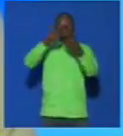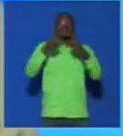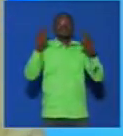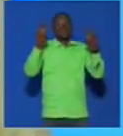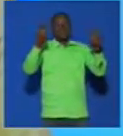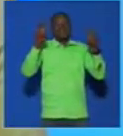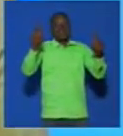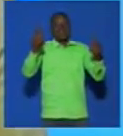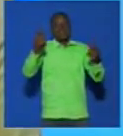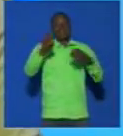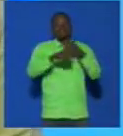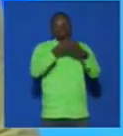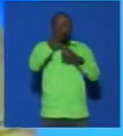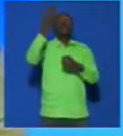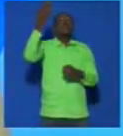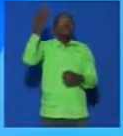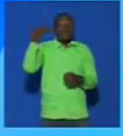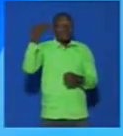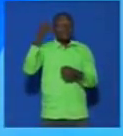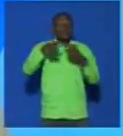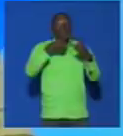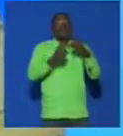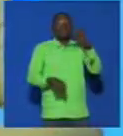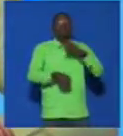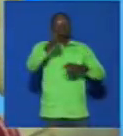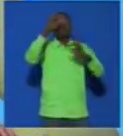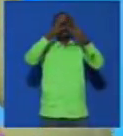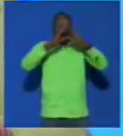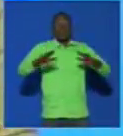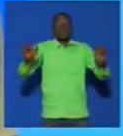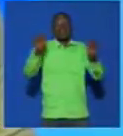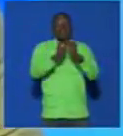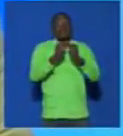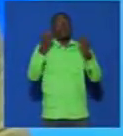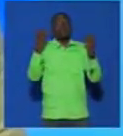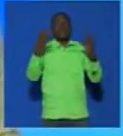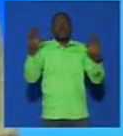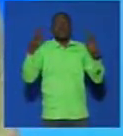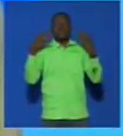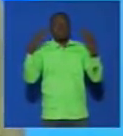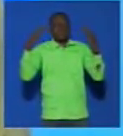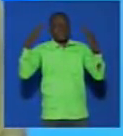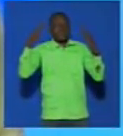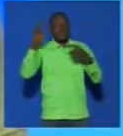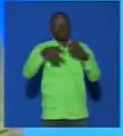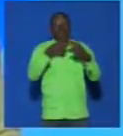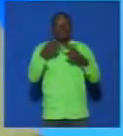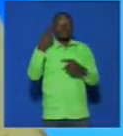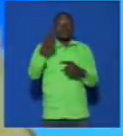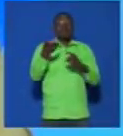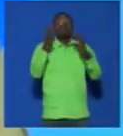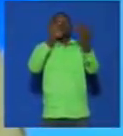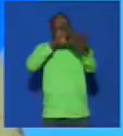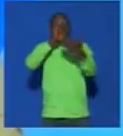les émulateurs passées nous ont montré que quand à nos syndicats tout avec un scénario extraordinaire comme ce qu'on a vécu face à la centrafrique face au botswana